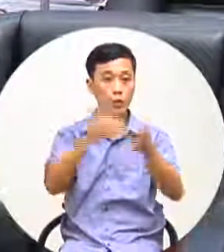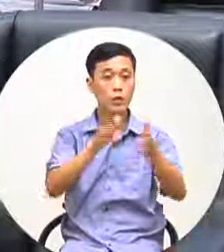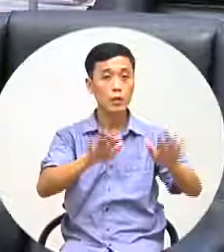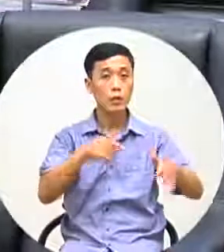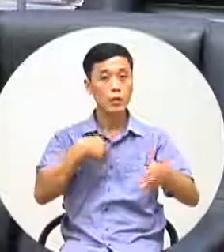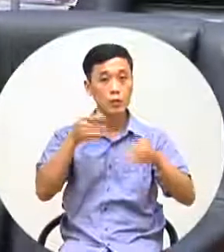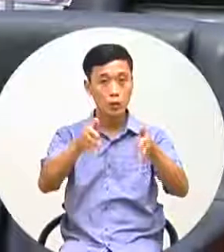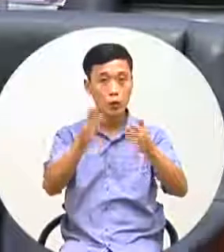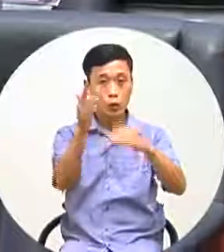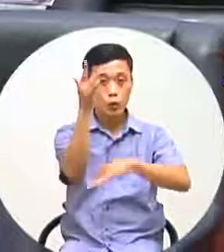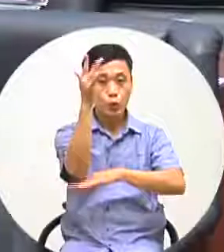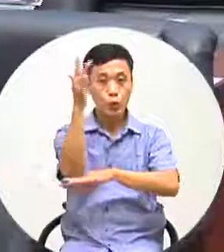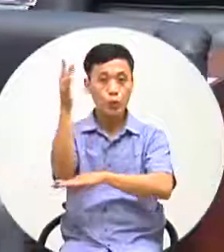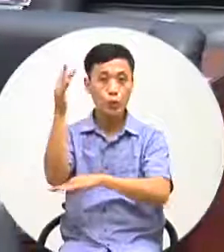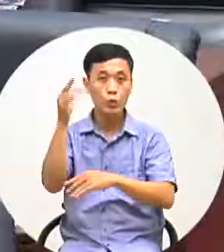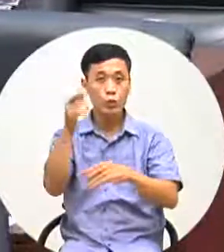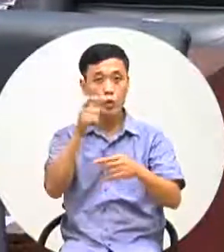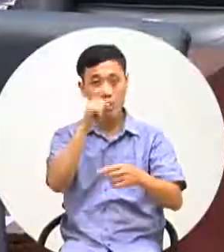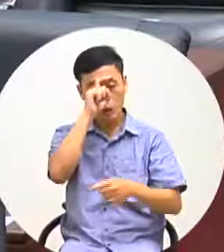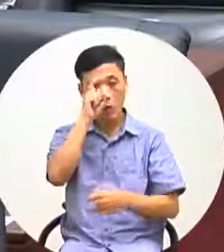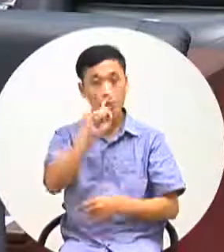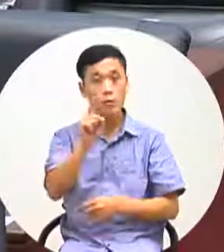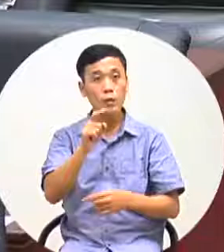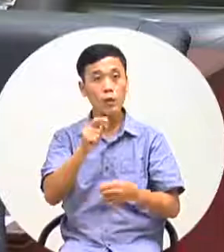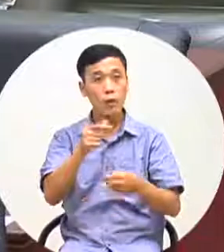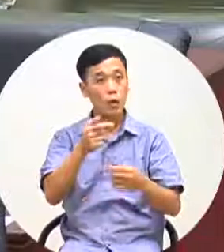好了。那很多的这个